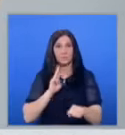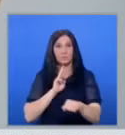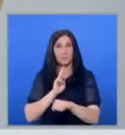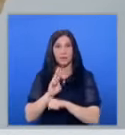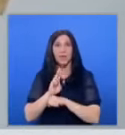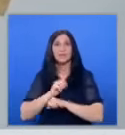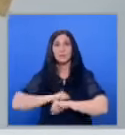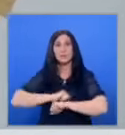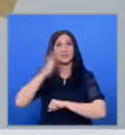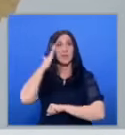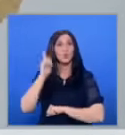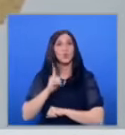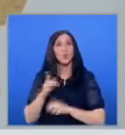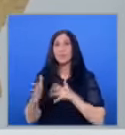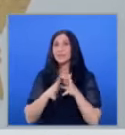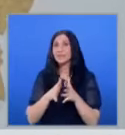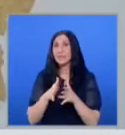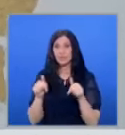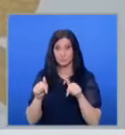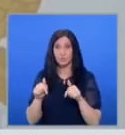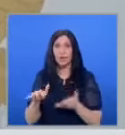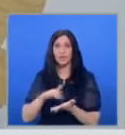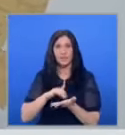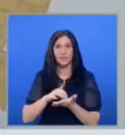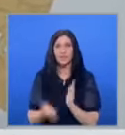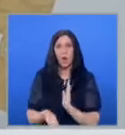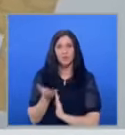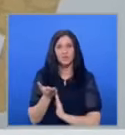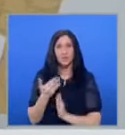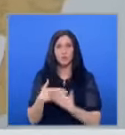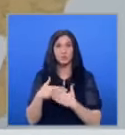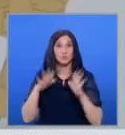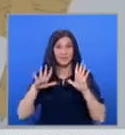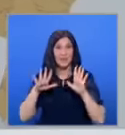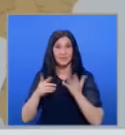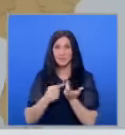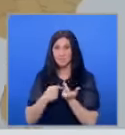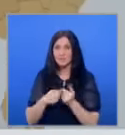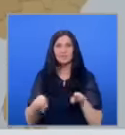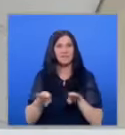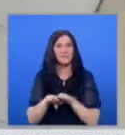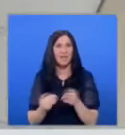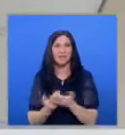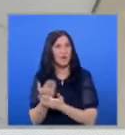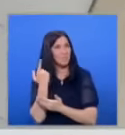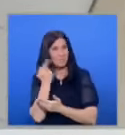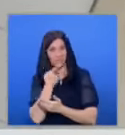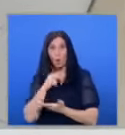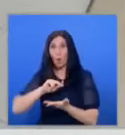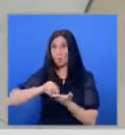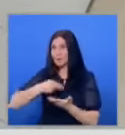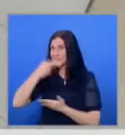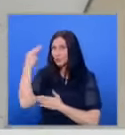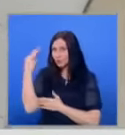13 са общините в страната, в които населението по настоящ адрес се увеличило близо 10 пъти в сравнение с началото на миналата година, отбелязват от